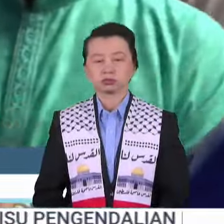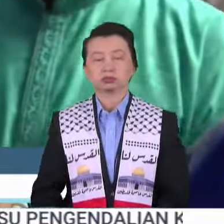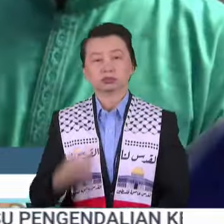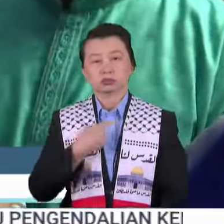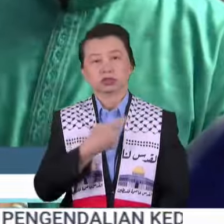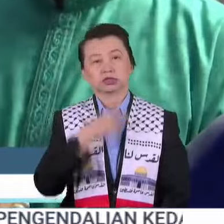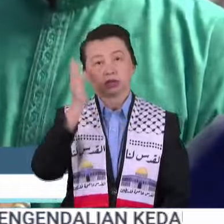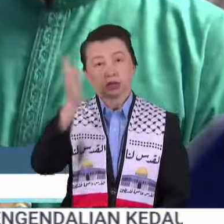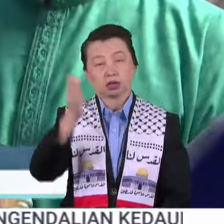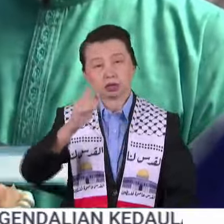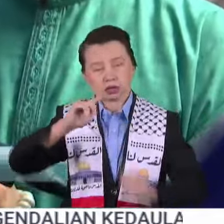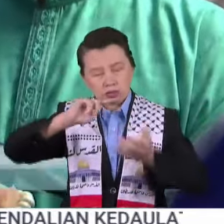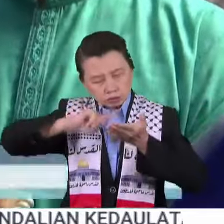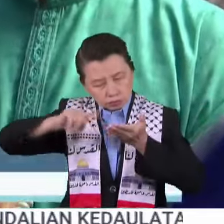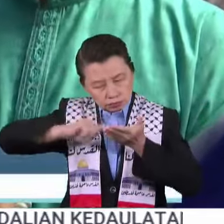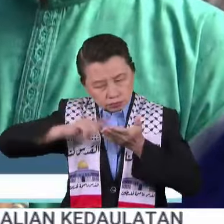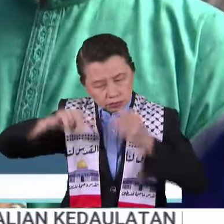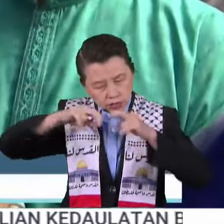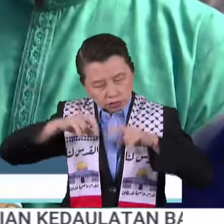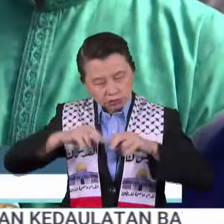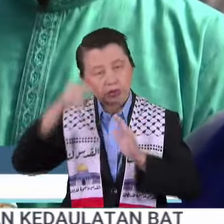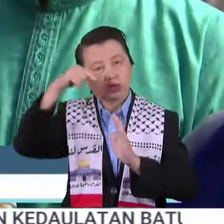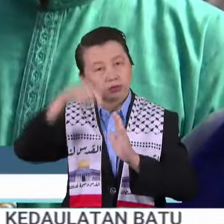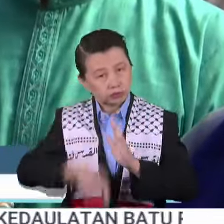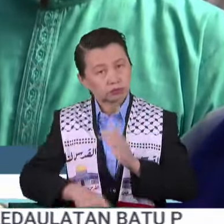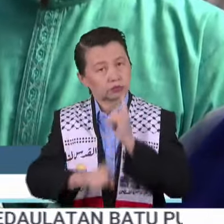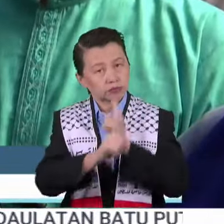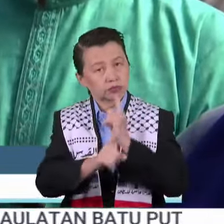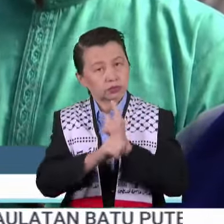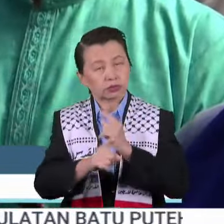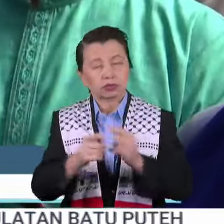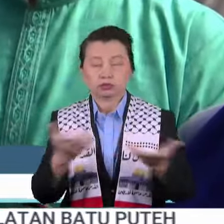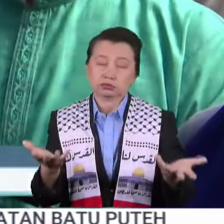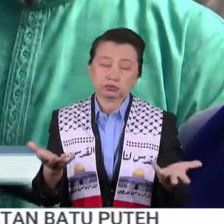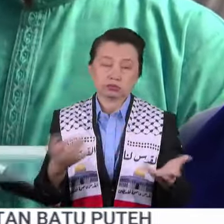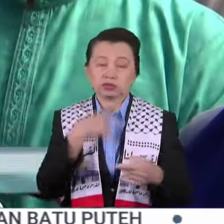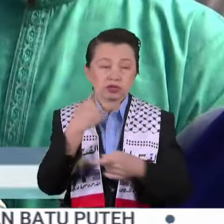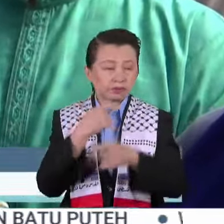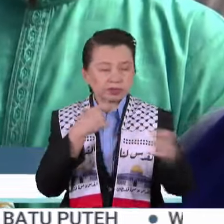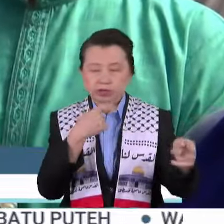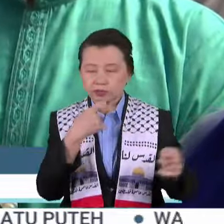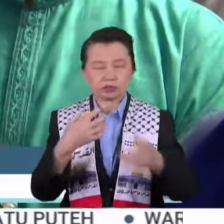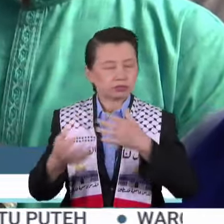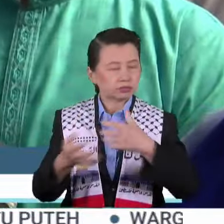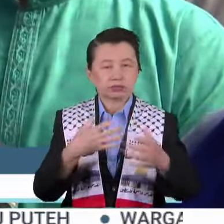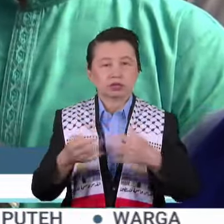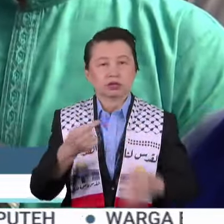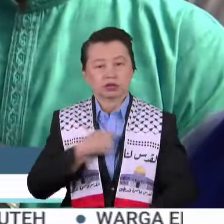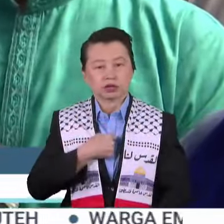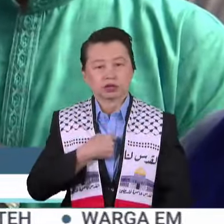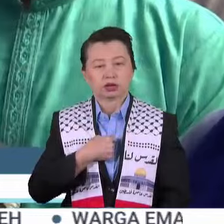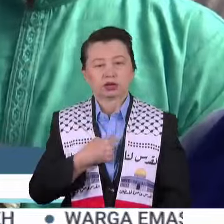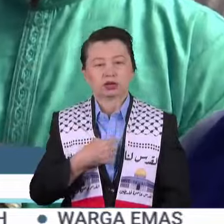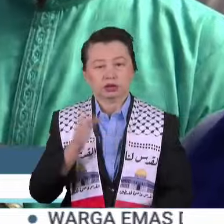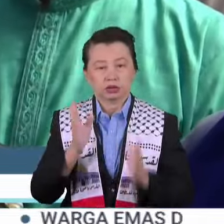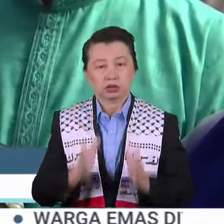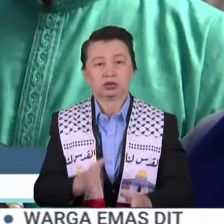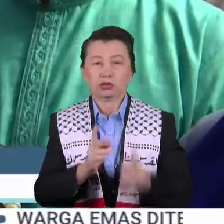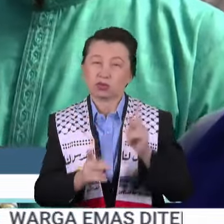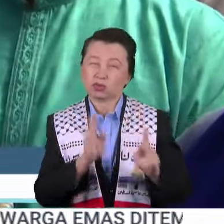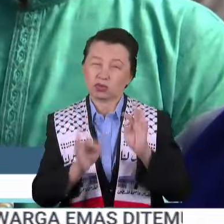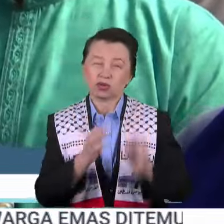Kita akan menjalankan siasatan telus tanpa mengira subjek berkenaan adalah warga negara atau warga